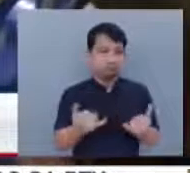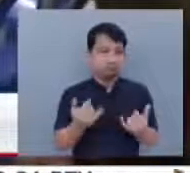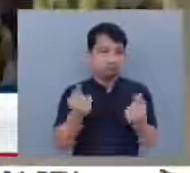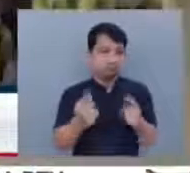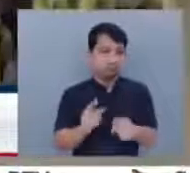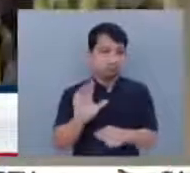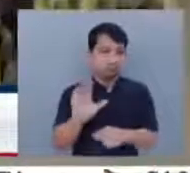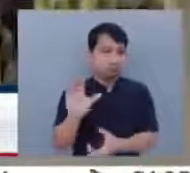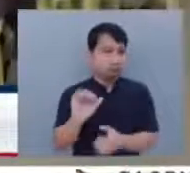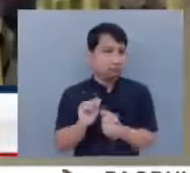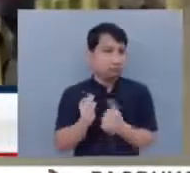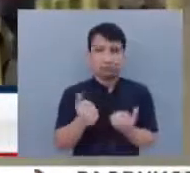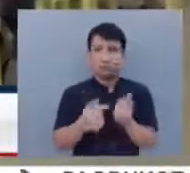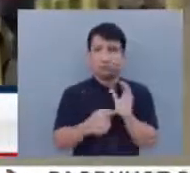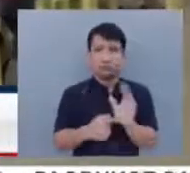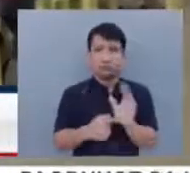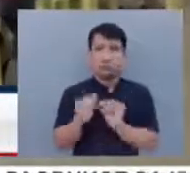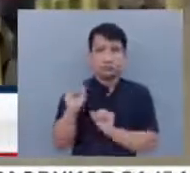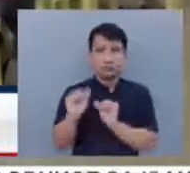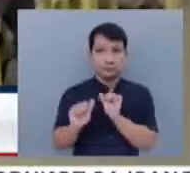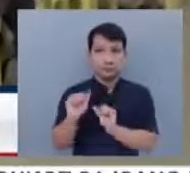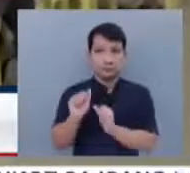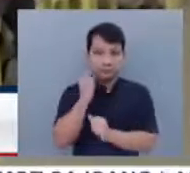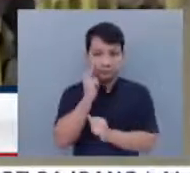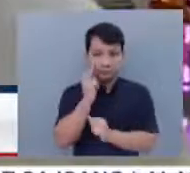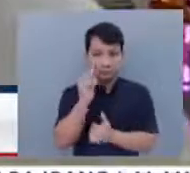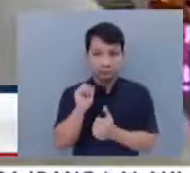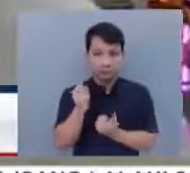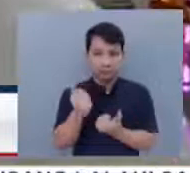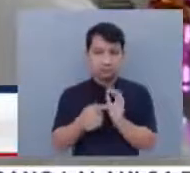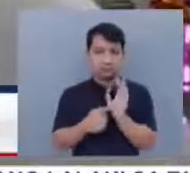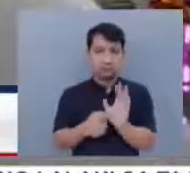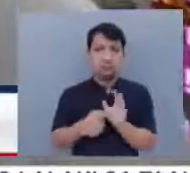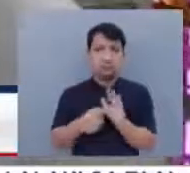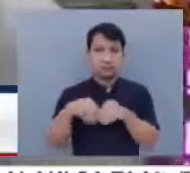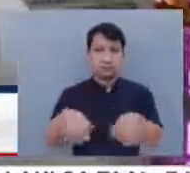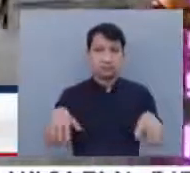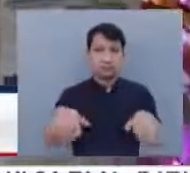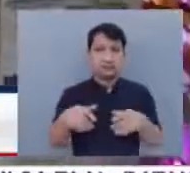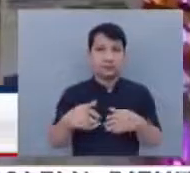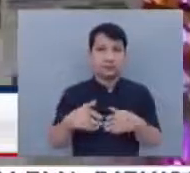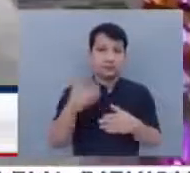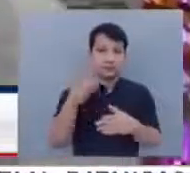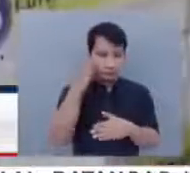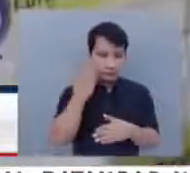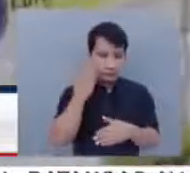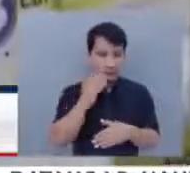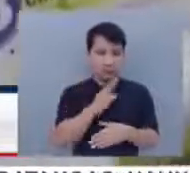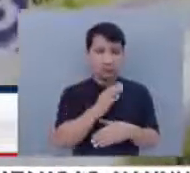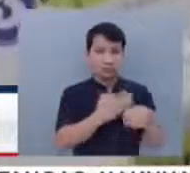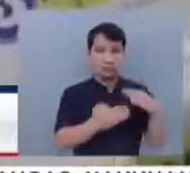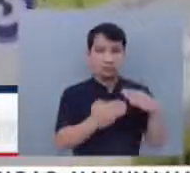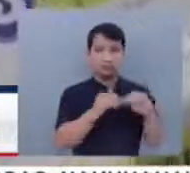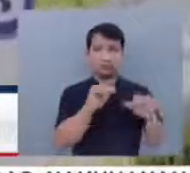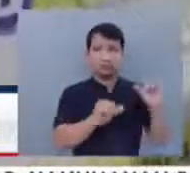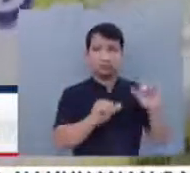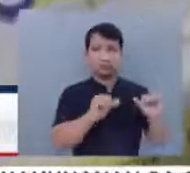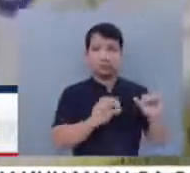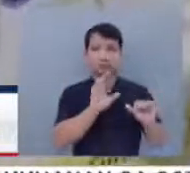paano namin inassess para malaman namin kung ano yung mga losses and gaps. At based sa mga assessment na ginawa